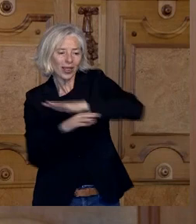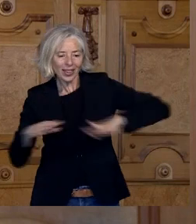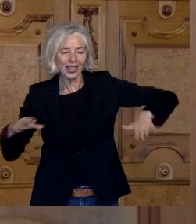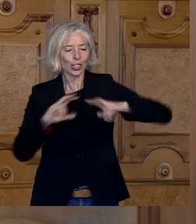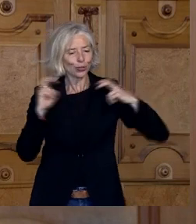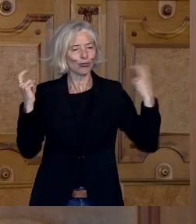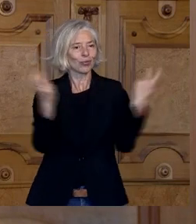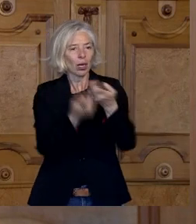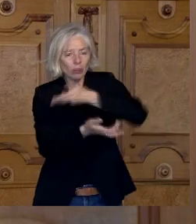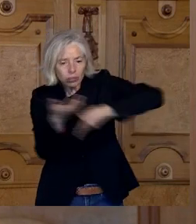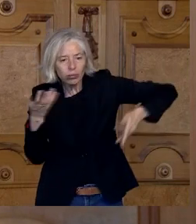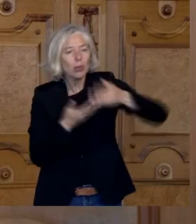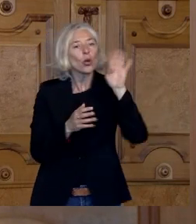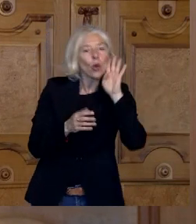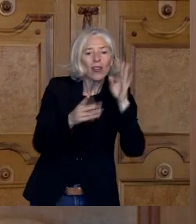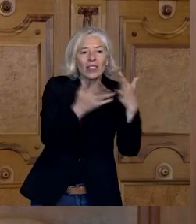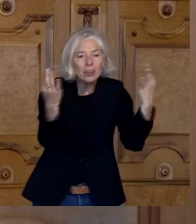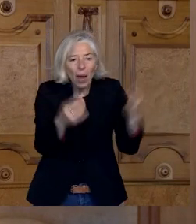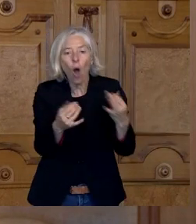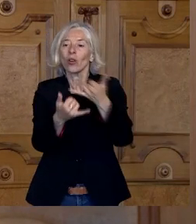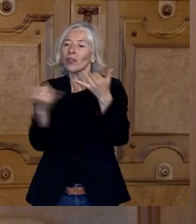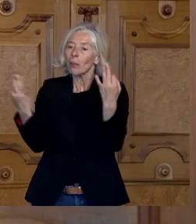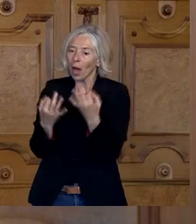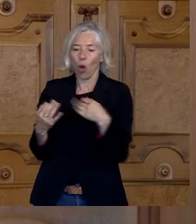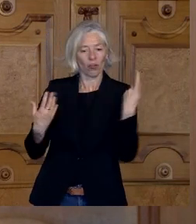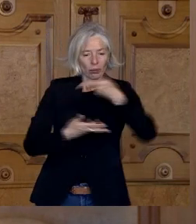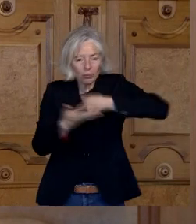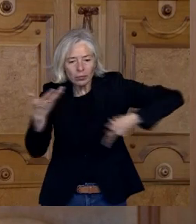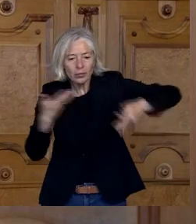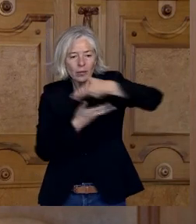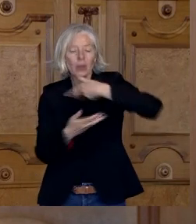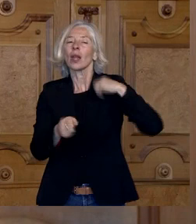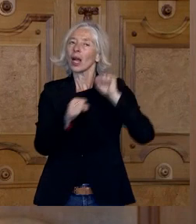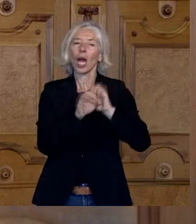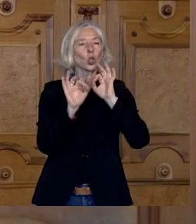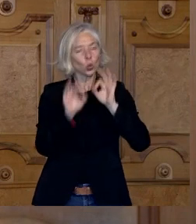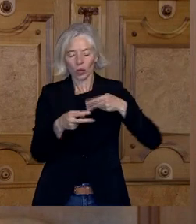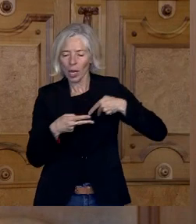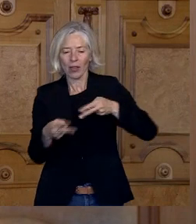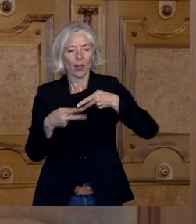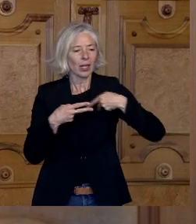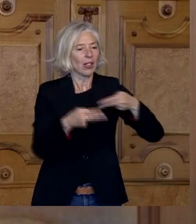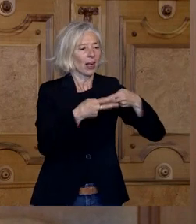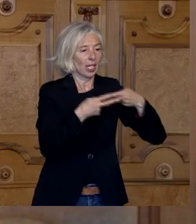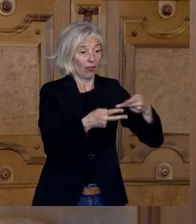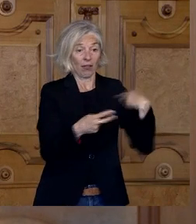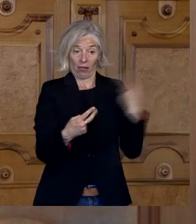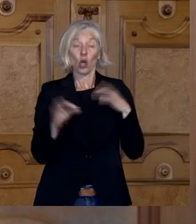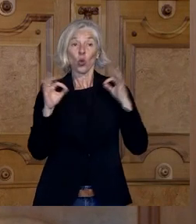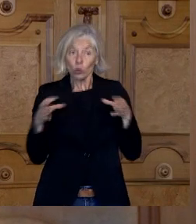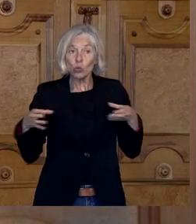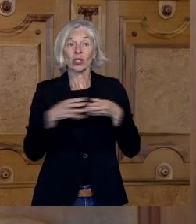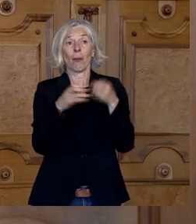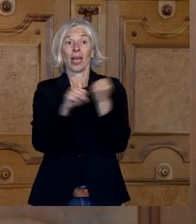Bedürfnisse, Notwendigkeiten, auch Probleme klar artikulieren und die wir auch bisher gut beherrschen konnten, weil wir sie gut im Verbund mit dem Gesundheitsamt und mit dem